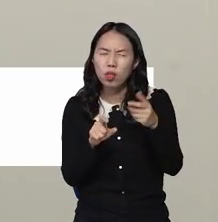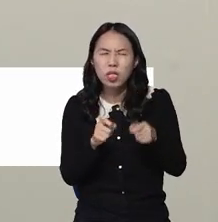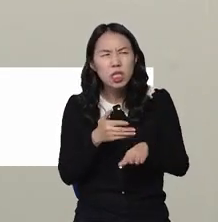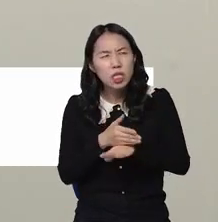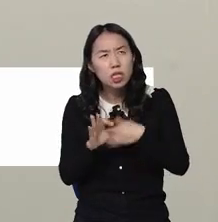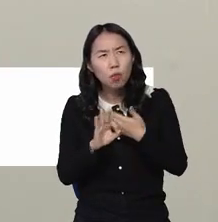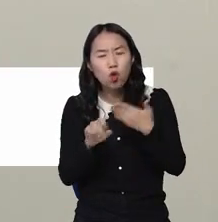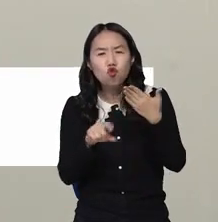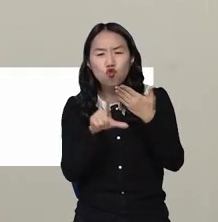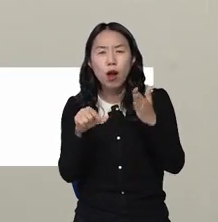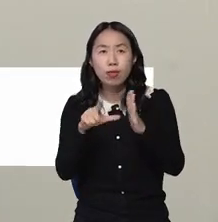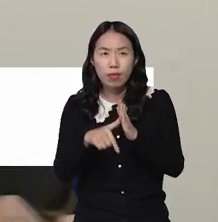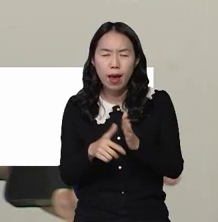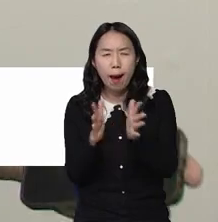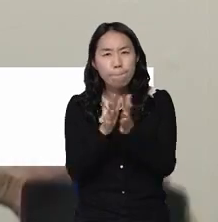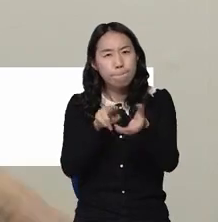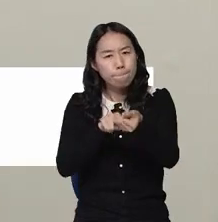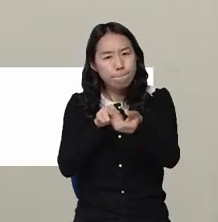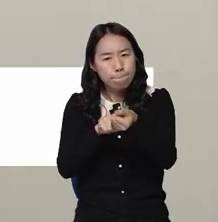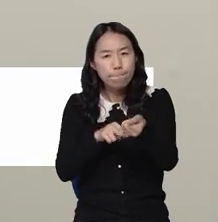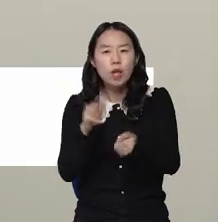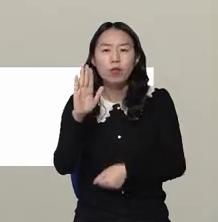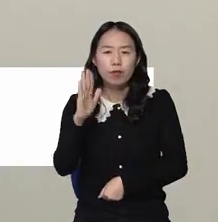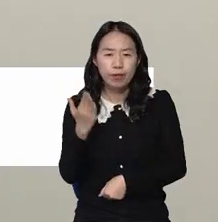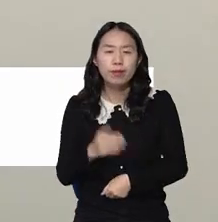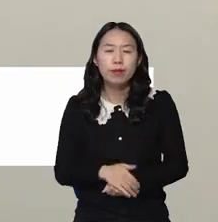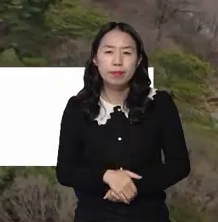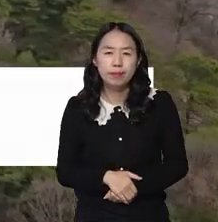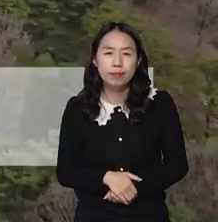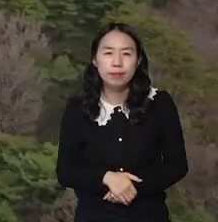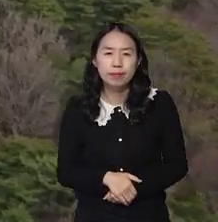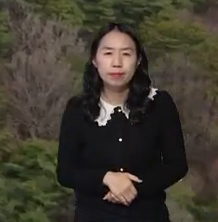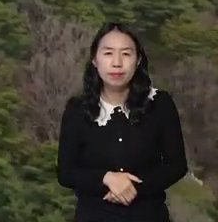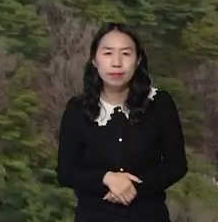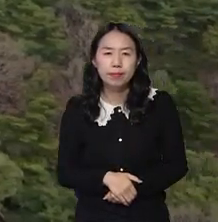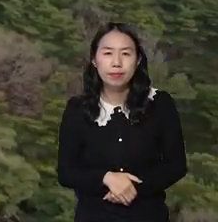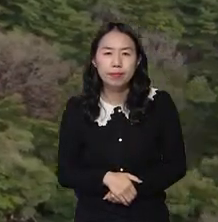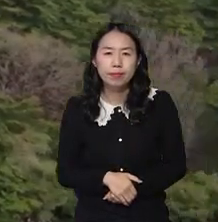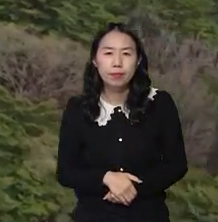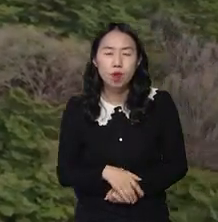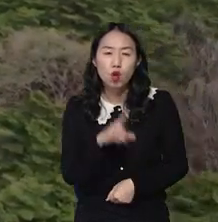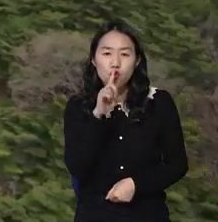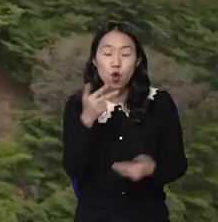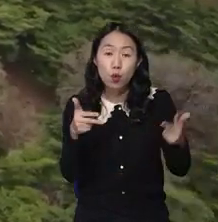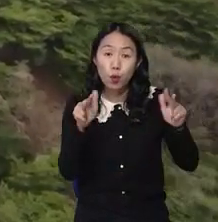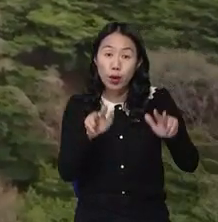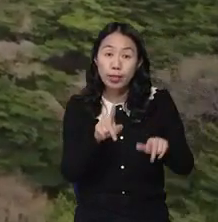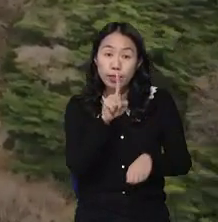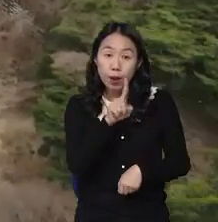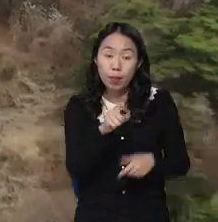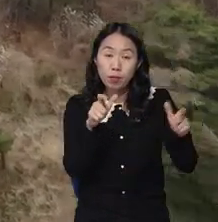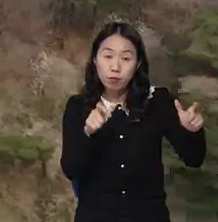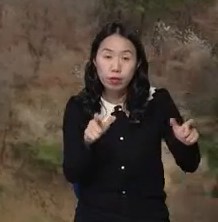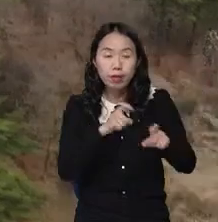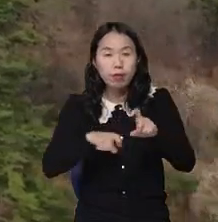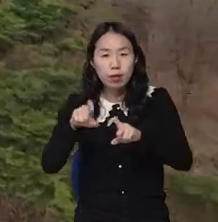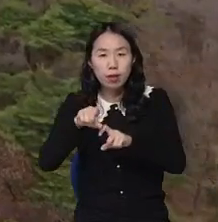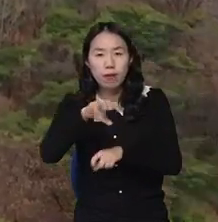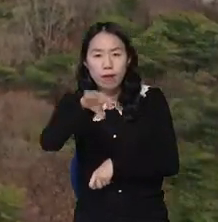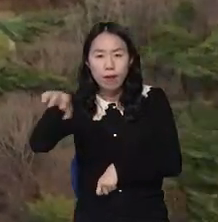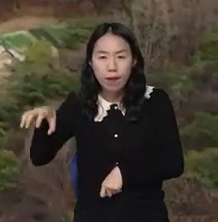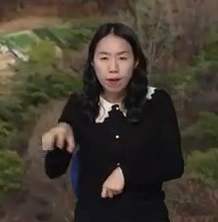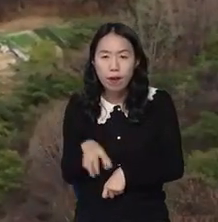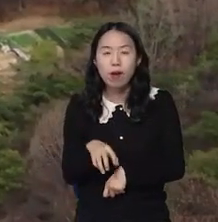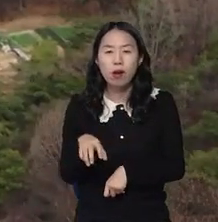해서 정리를 했으면 좋겠다, 이런 생각을 가지고 있습니다. 중앙공원 1지구를 포함한 민간공원 10곳이